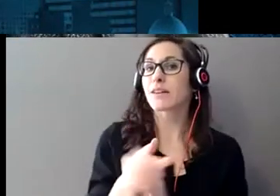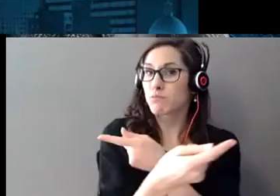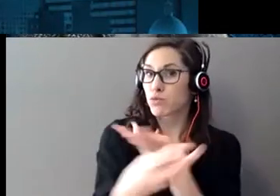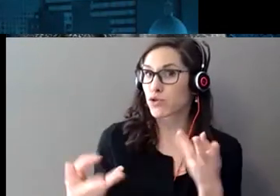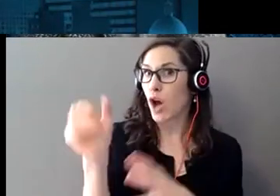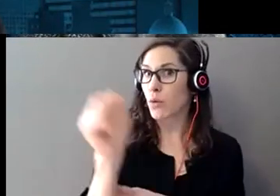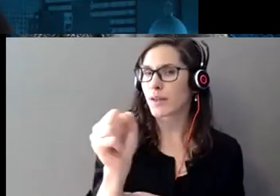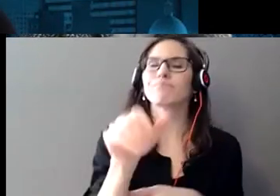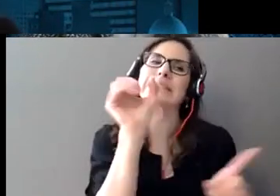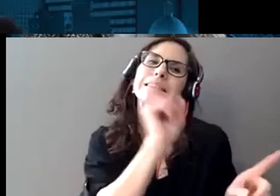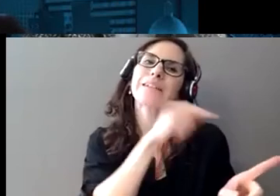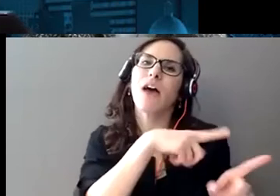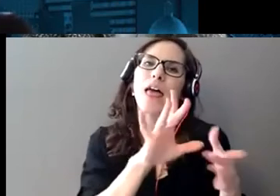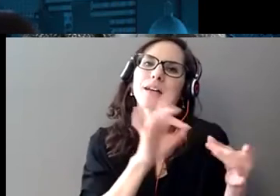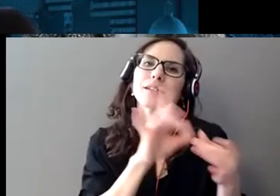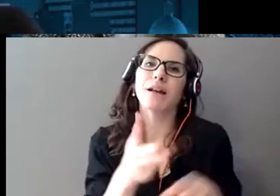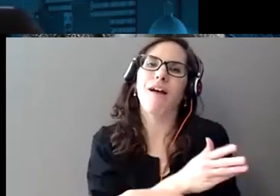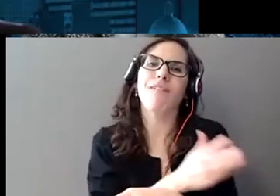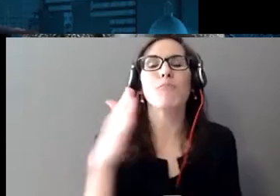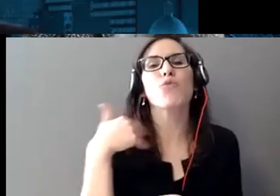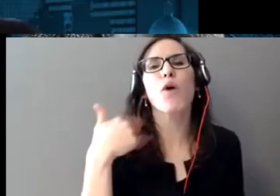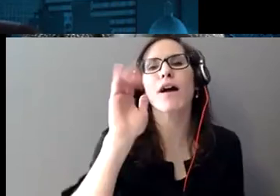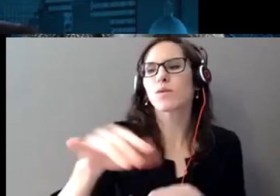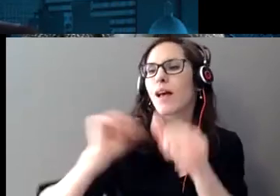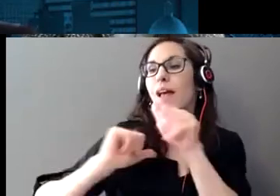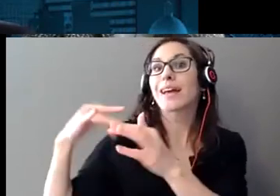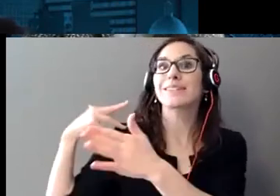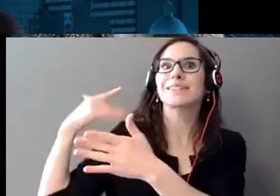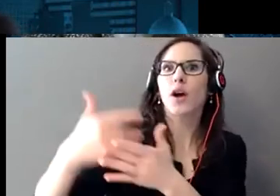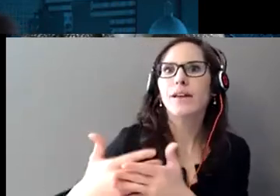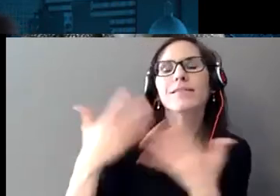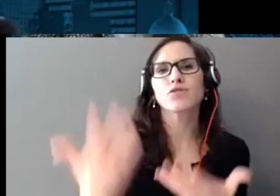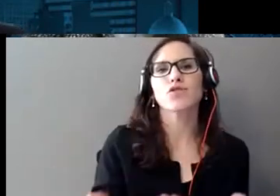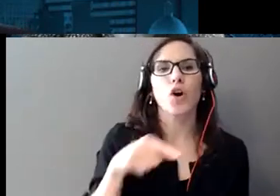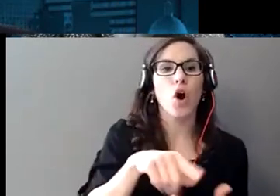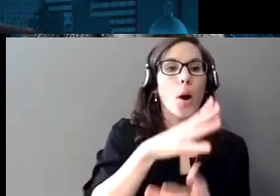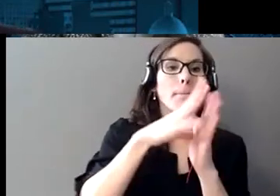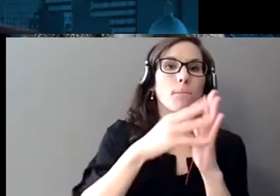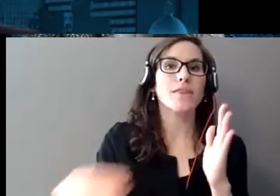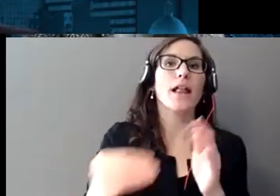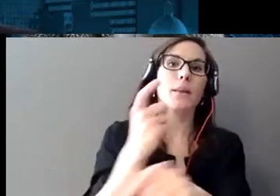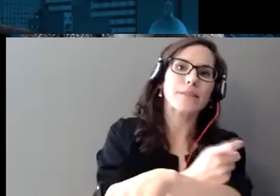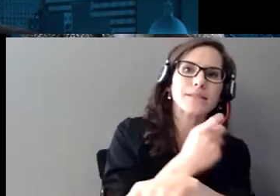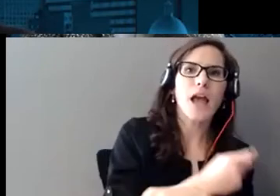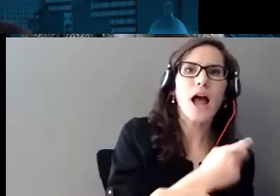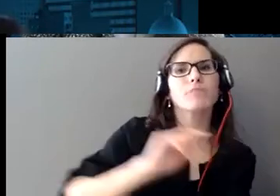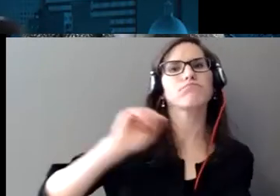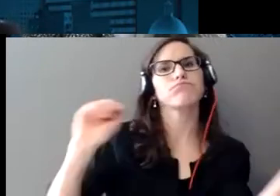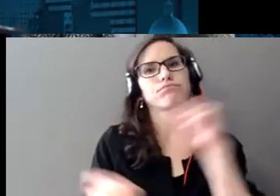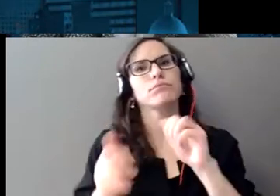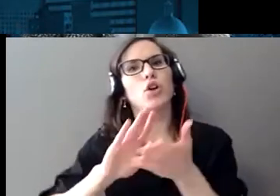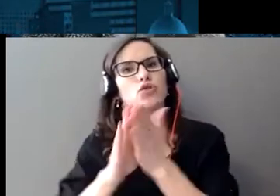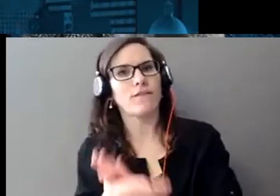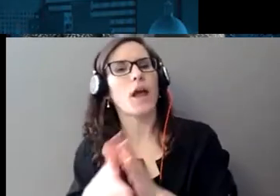a expliqué juste avant effectivement il y un historique déjà avec un changement du modèle médical au modèle social du handicap et il y a